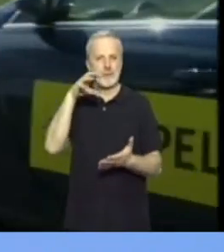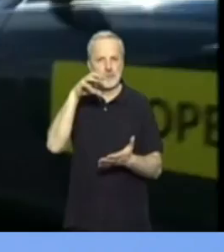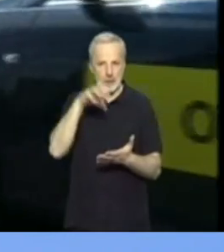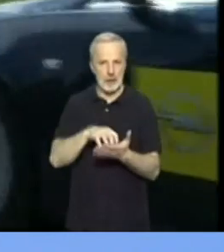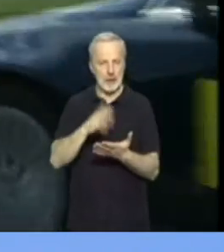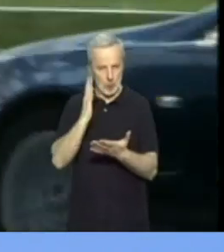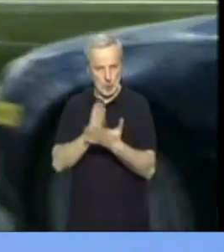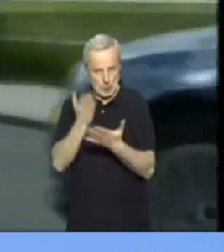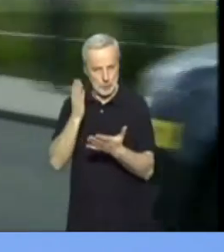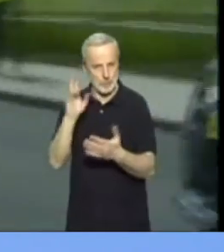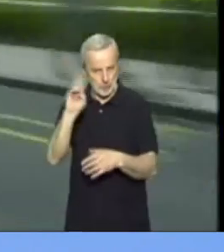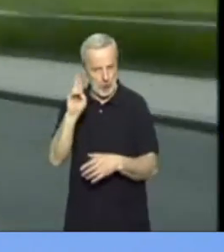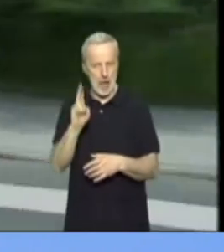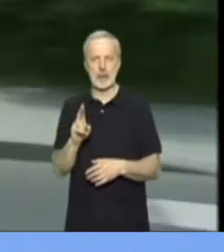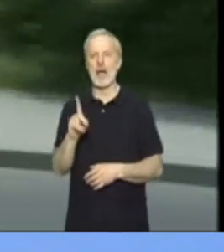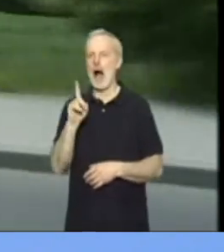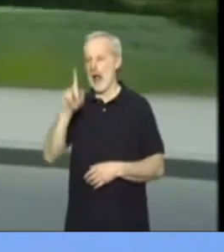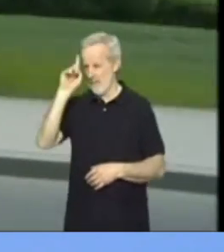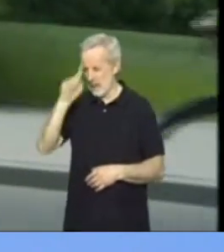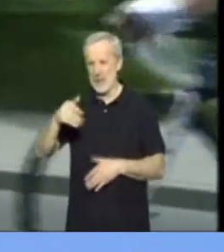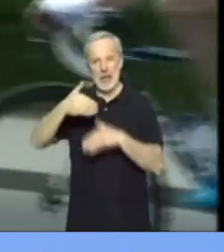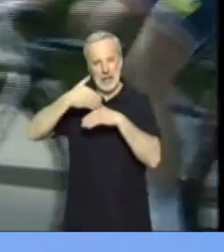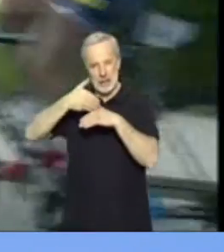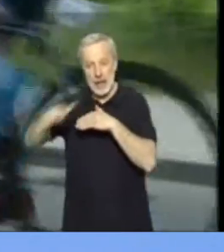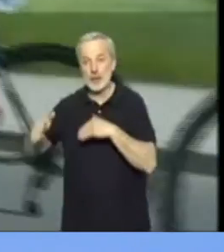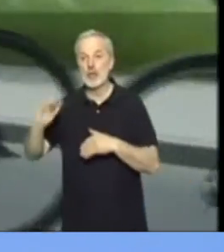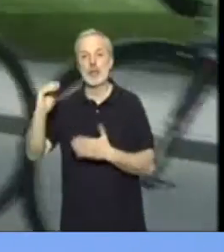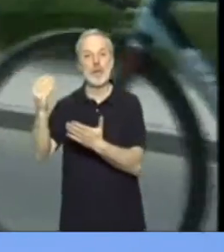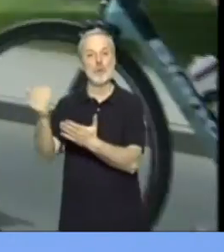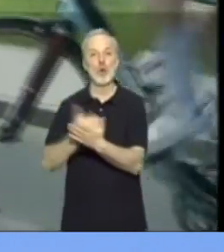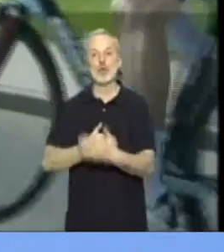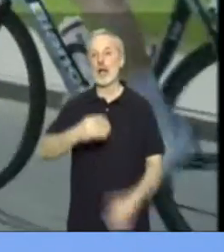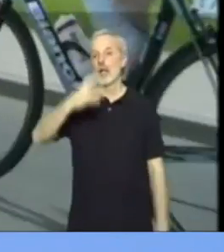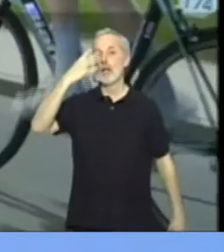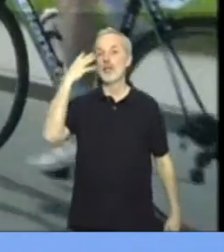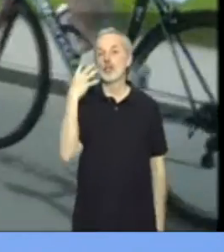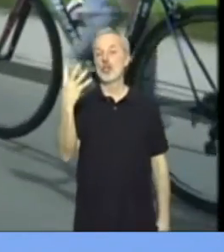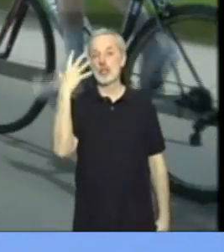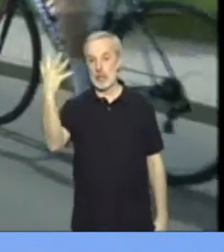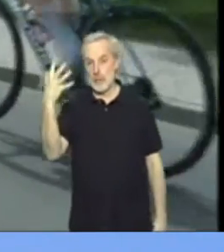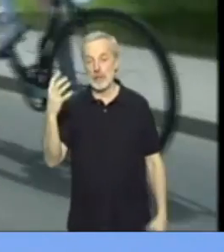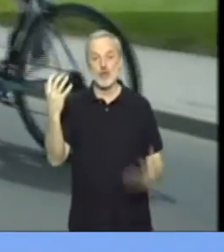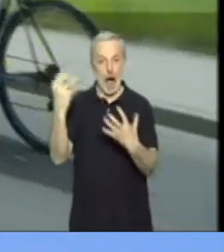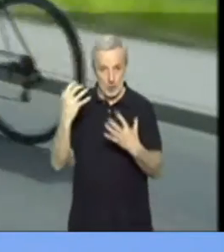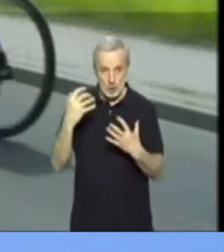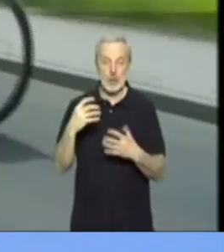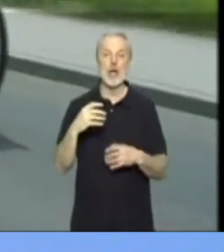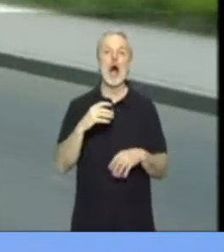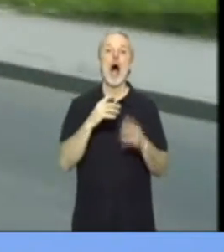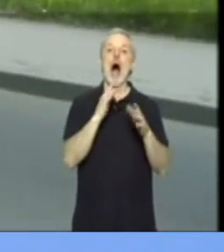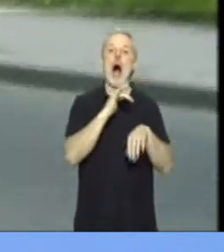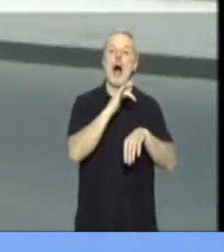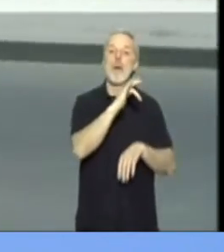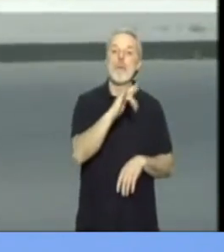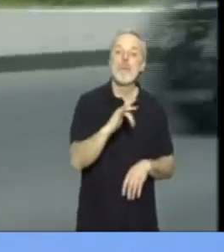potvrzeny, tak já v tuto chvíli eviduji asi 45-46 žádostí na 20 míst, které